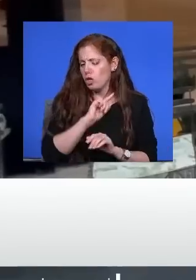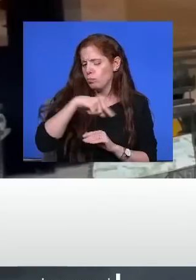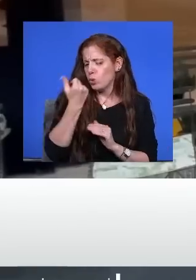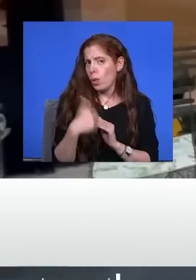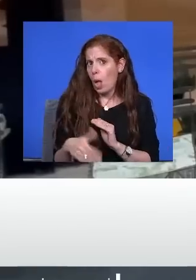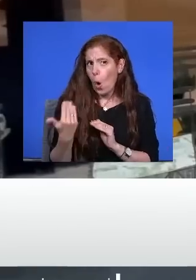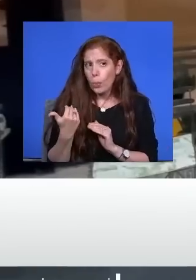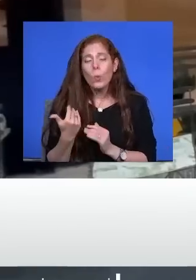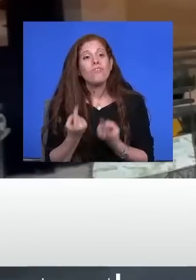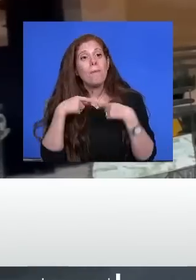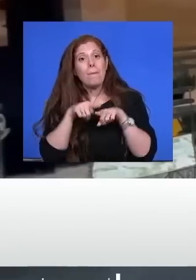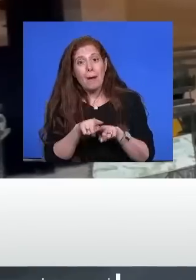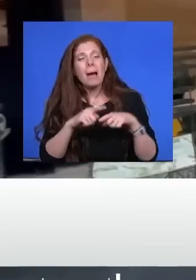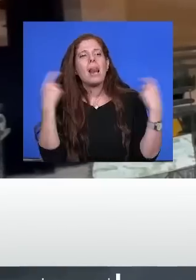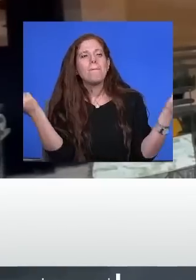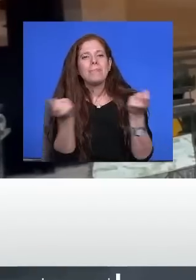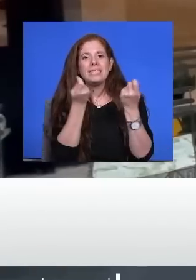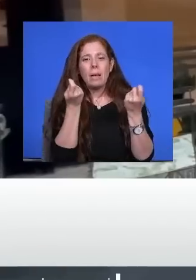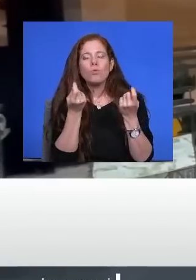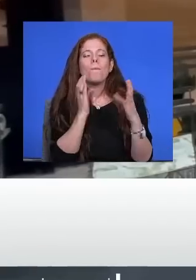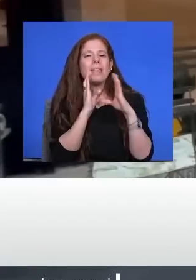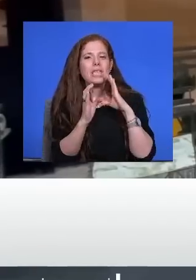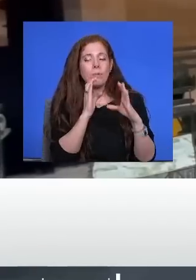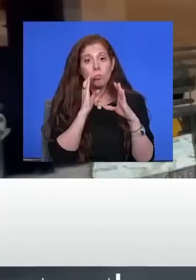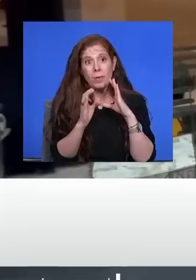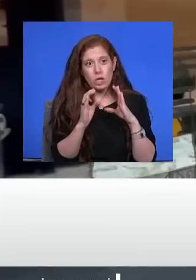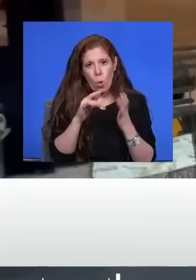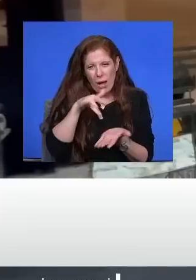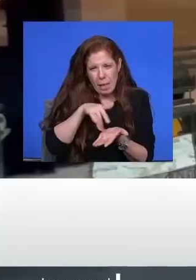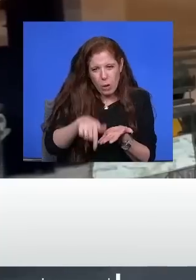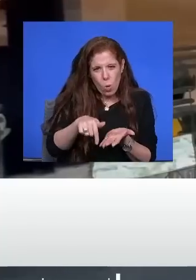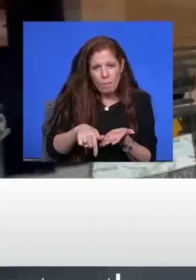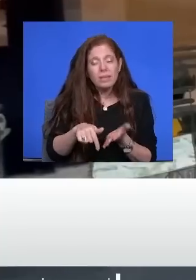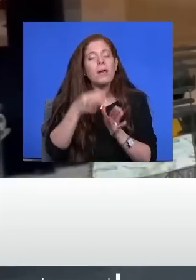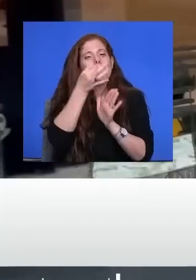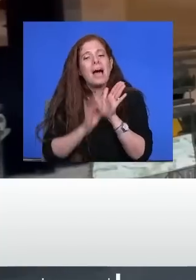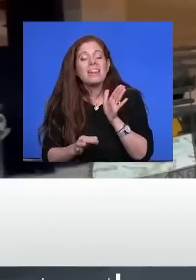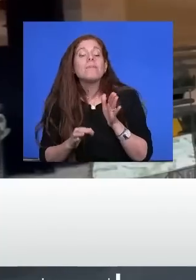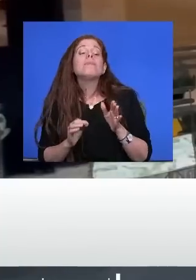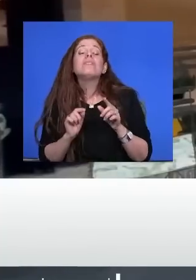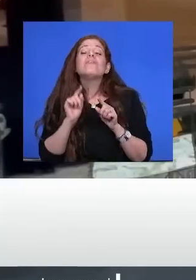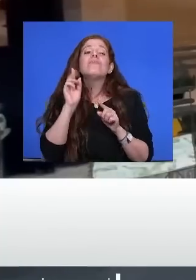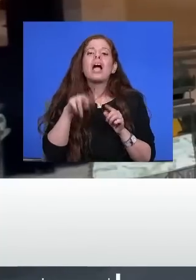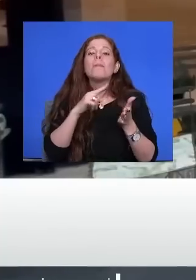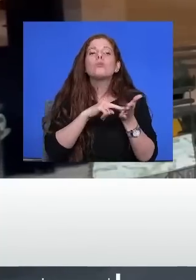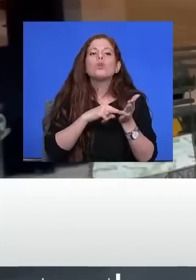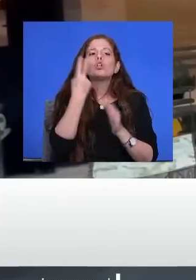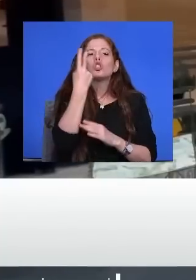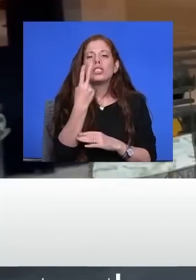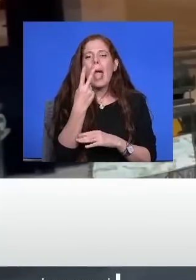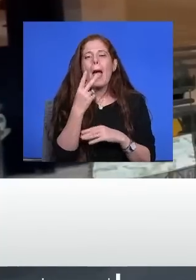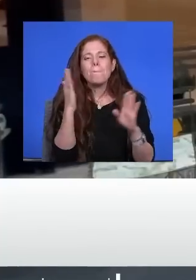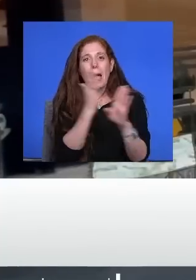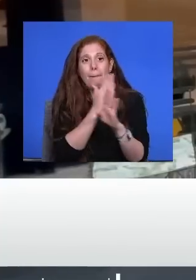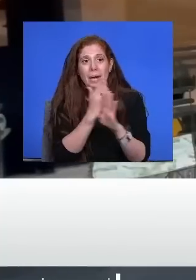ובמקביל מתפרסמים כאן בתקשורת המקומית פרטים נוספים, ובראשם התמונות של שני המחבלים, שני הפקיסטנים,